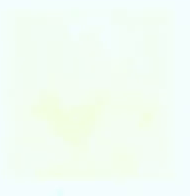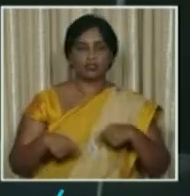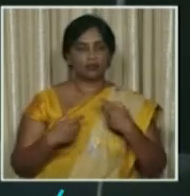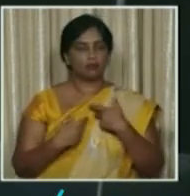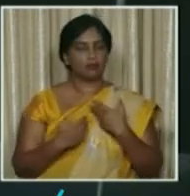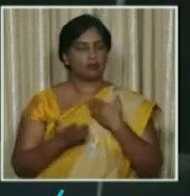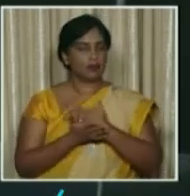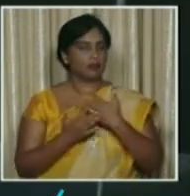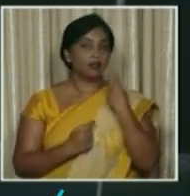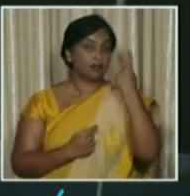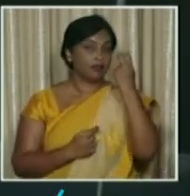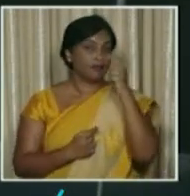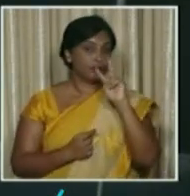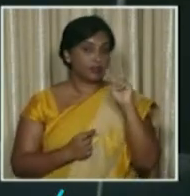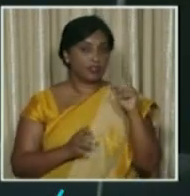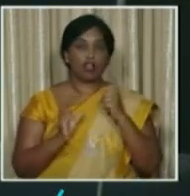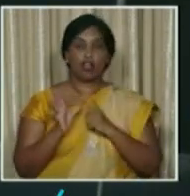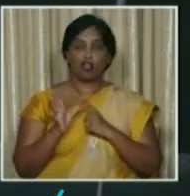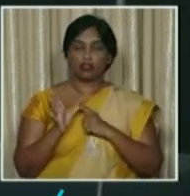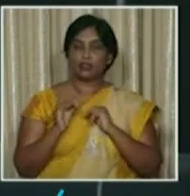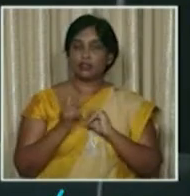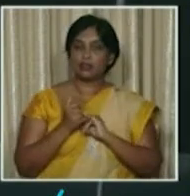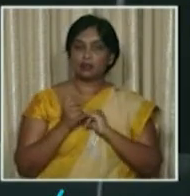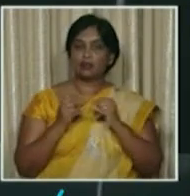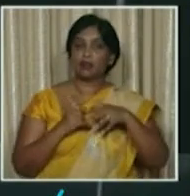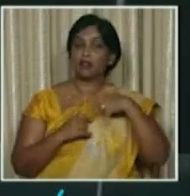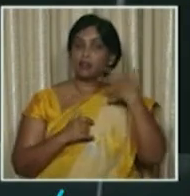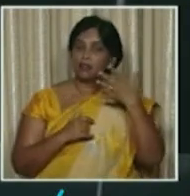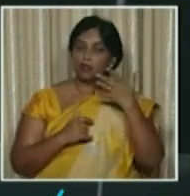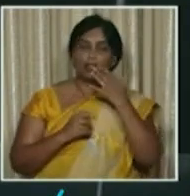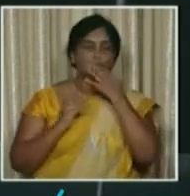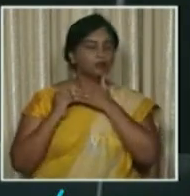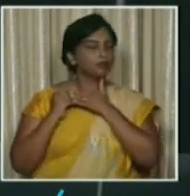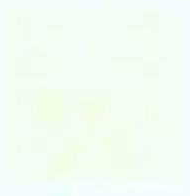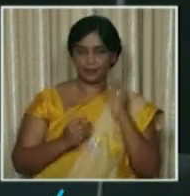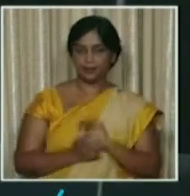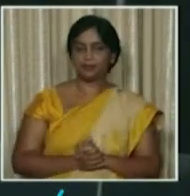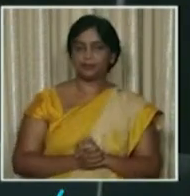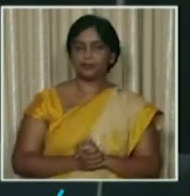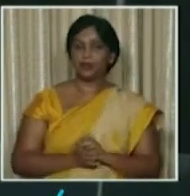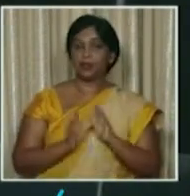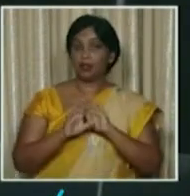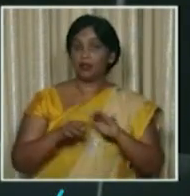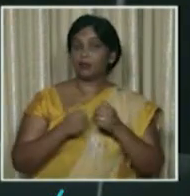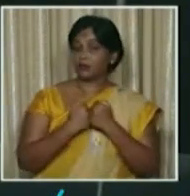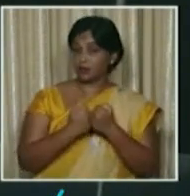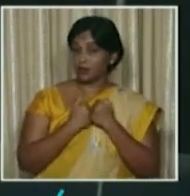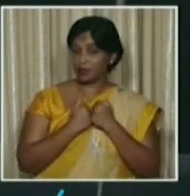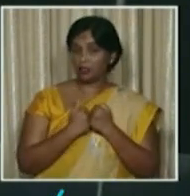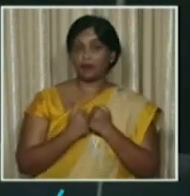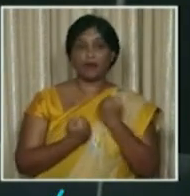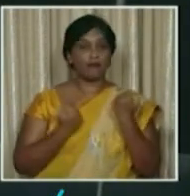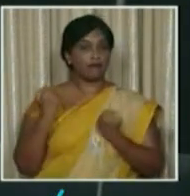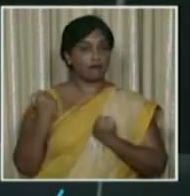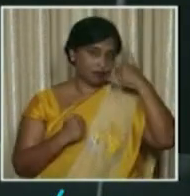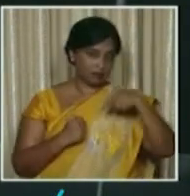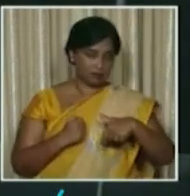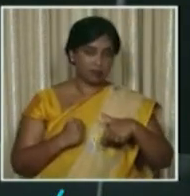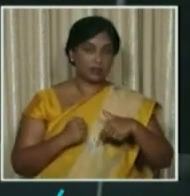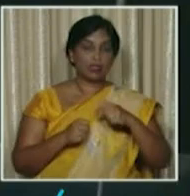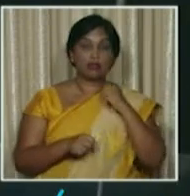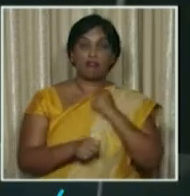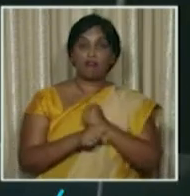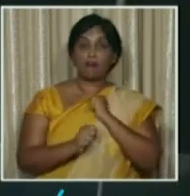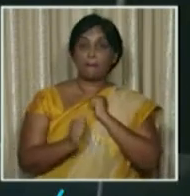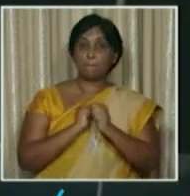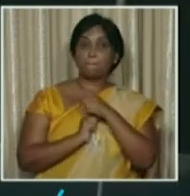අරගෙන 2022 අගෝස්තු සැප්තැම්බර් වෙනකොට දින පහම පාසල් ටික පවත්වන්න අපි පුළුවන් වුණා. දරුවෝ ප්‍රවාහන කරන වාහන වලට ඉන්ධන සීටි